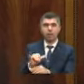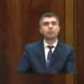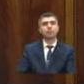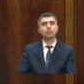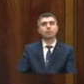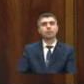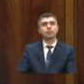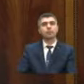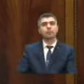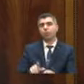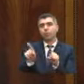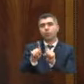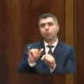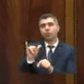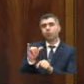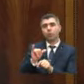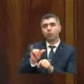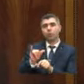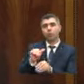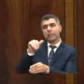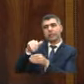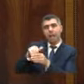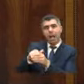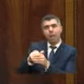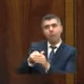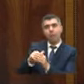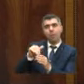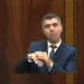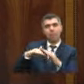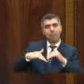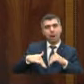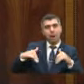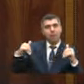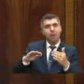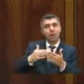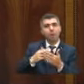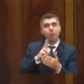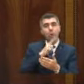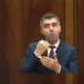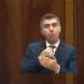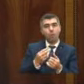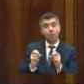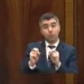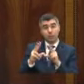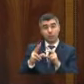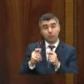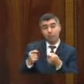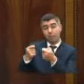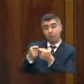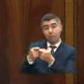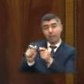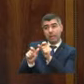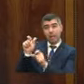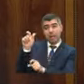لماذا تصلح إذن الانتخابات والأحزاب والبرلمان؟ هل هذه الحكومة تشبه الإرادة الشعبية